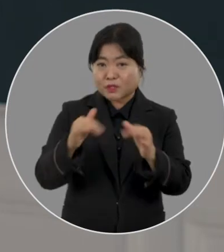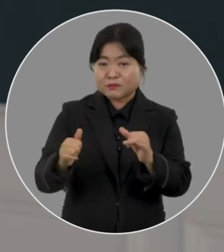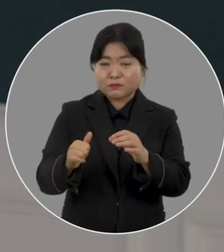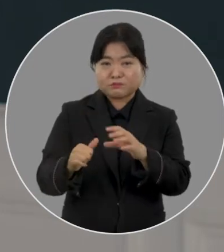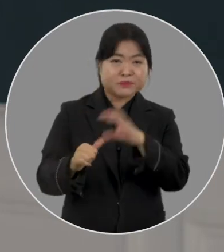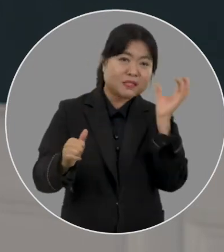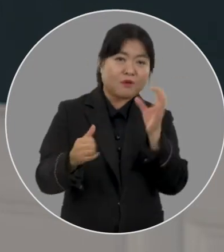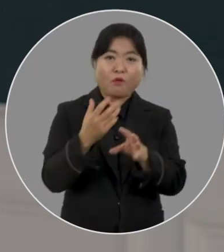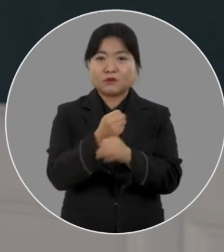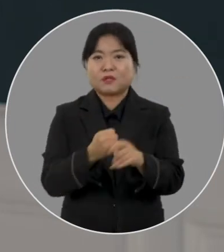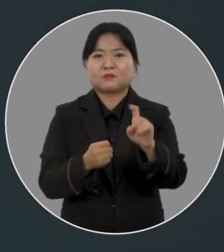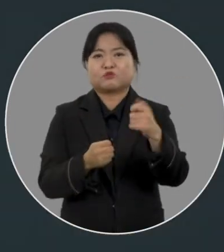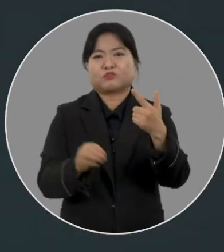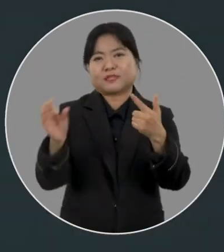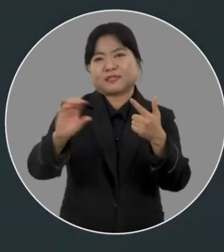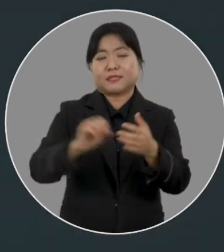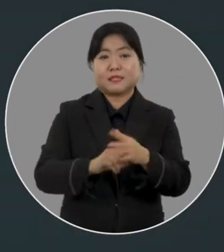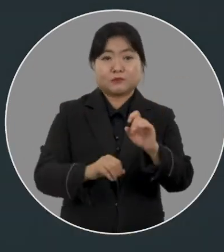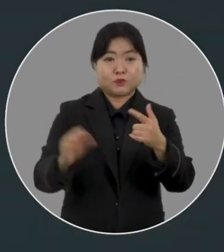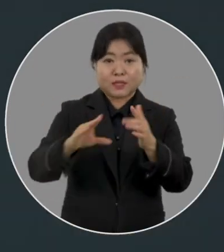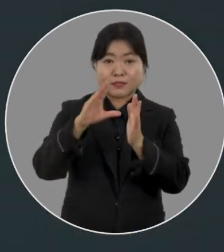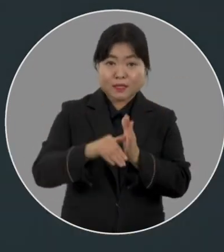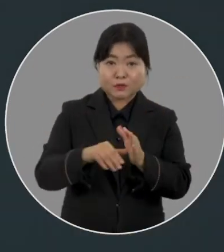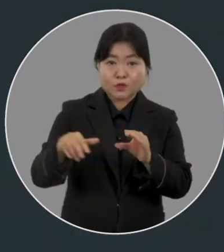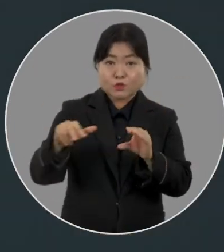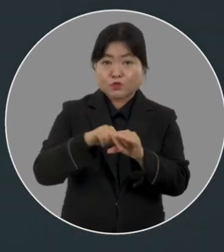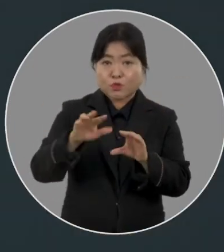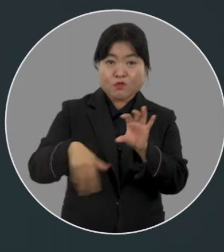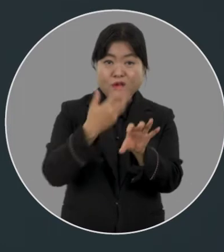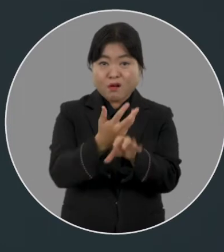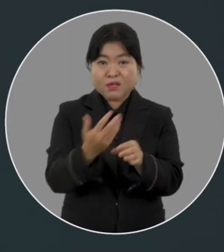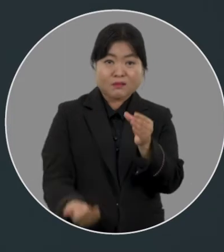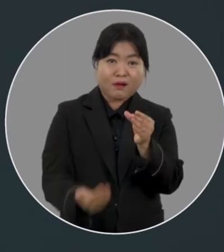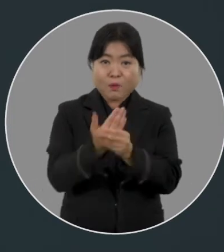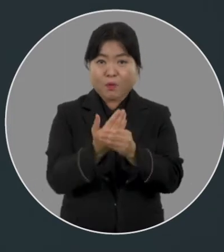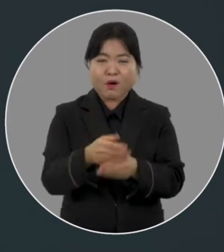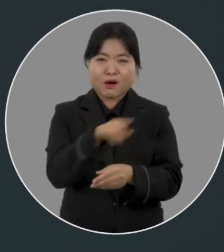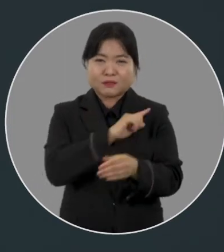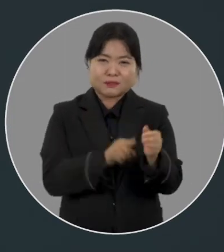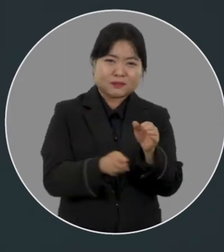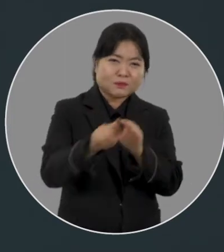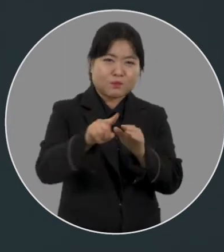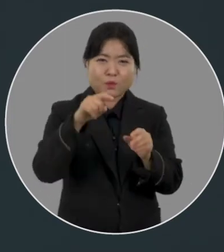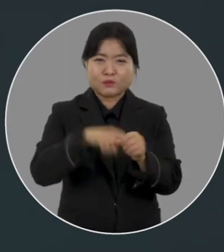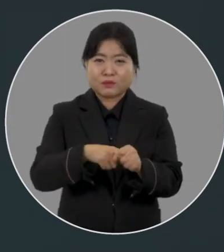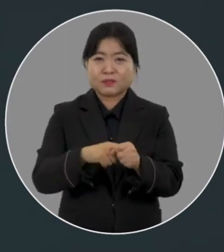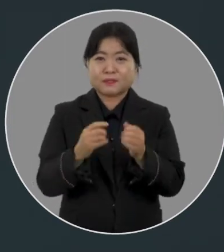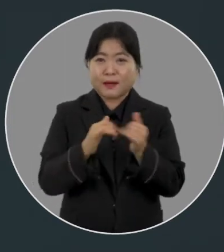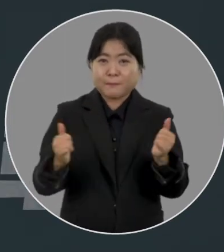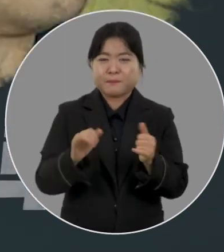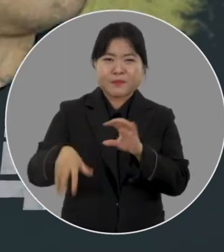재미있게도 16세기였습니다. 16세기 그 당시 종교개혁이 일어나고 가장 진보적인